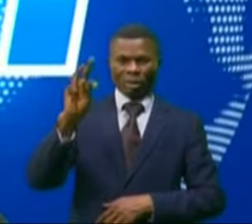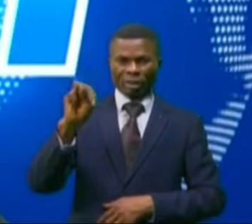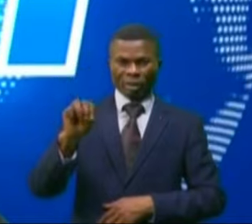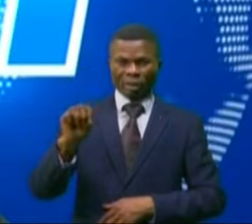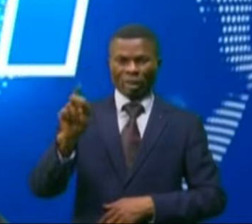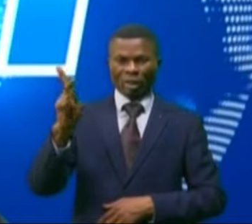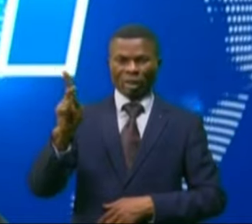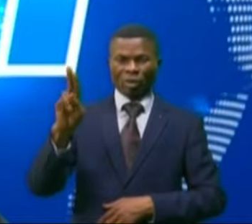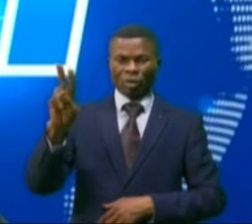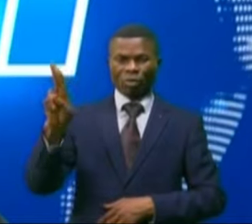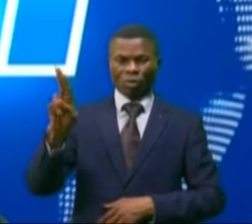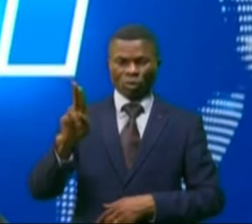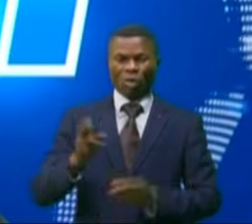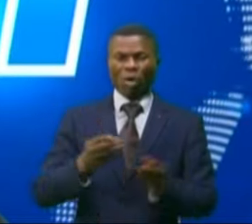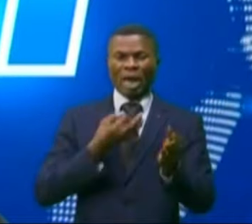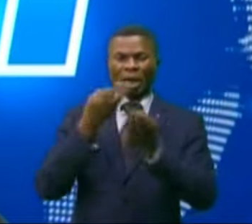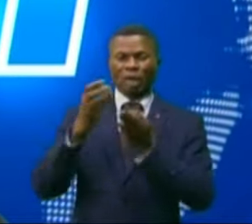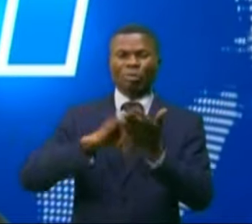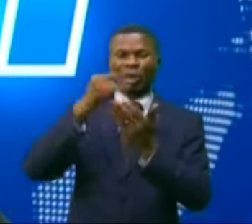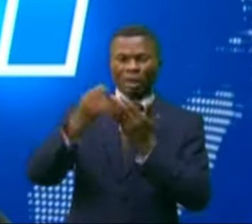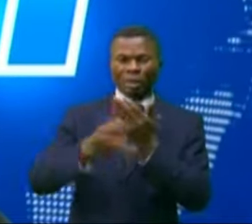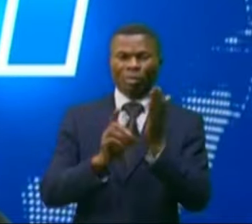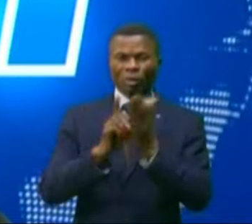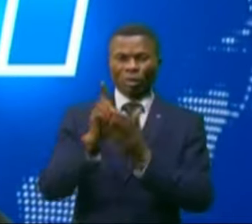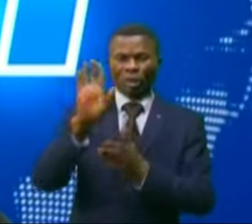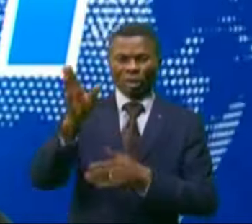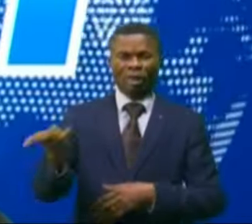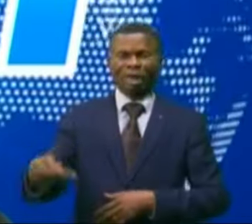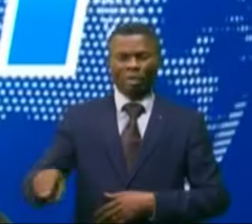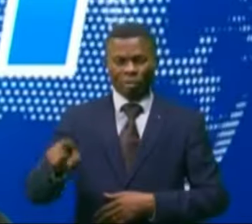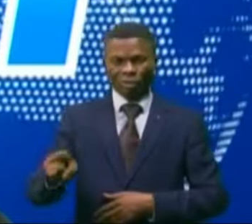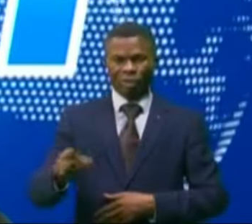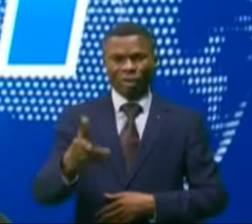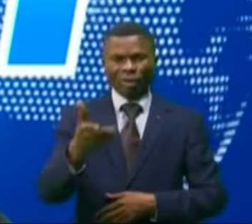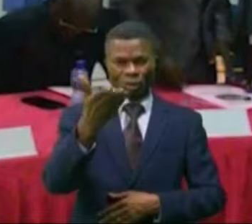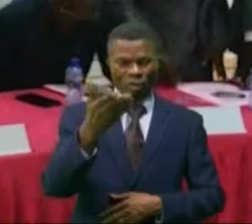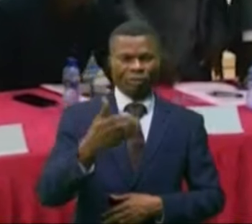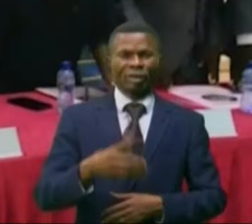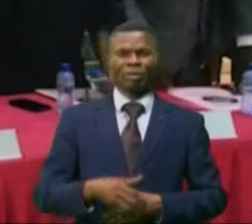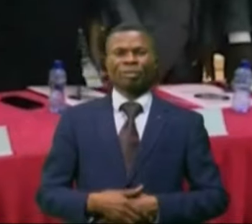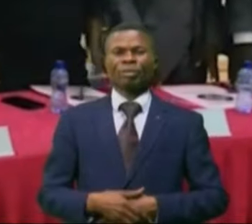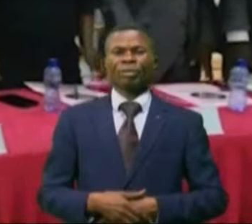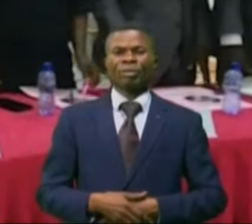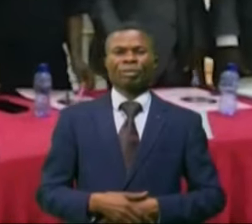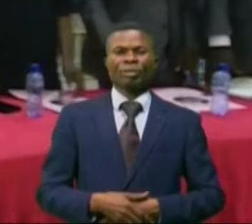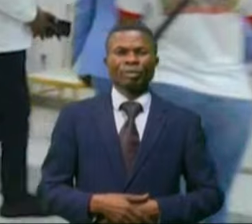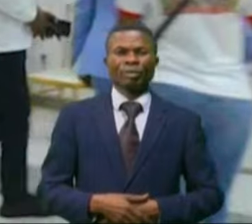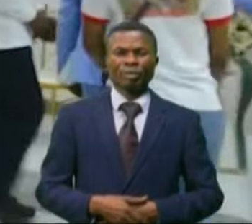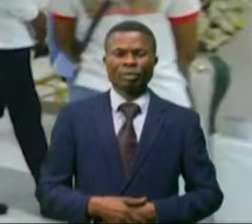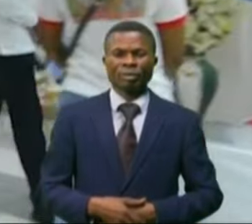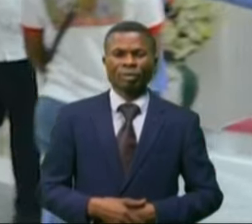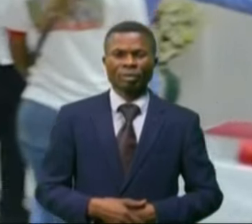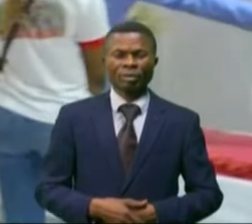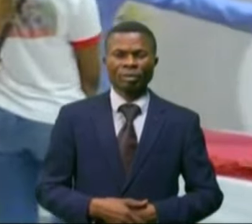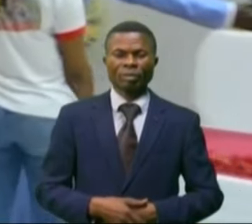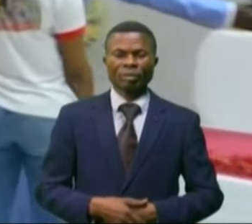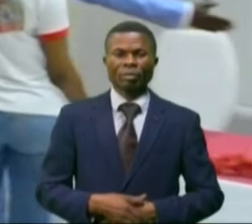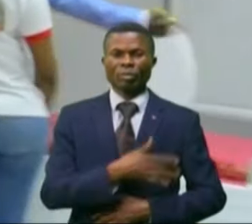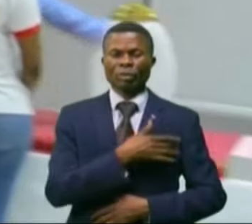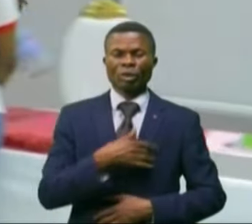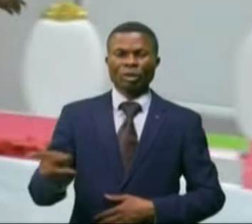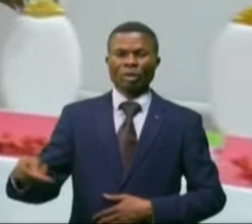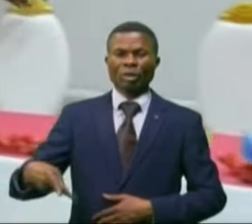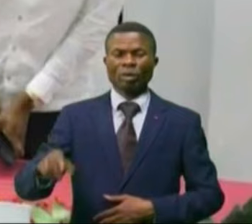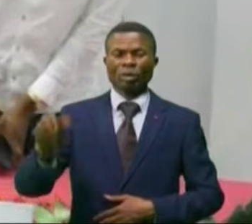provincial a dévoilé son plan d'action pour le développement du Sankourou. Le développement de la province